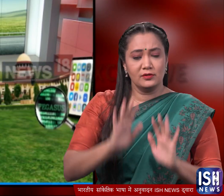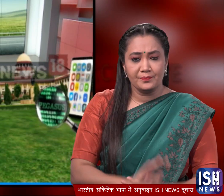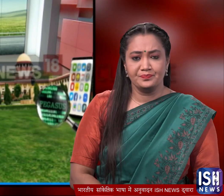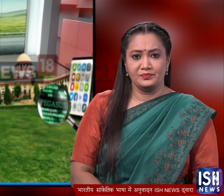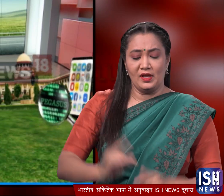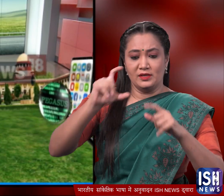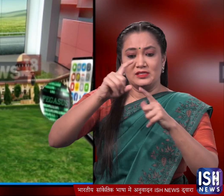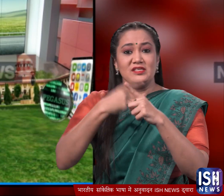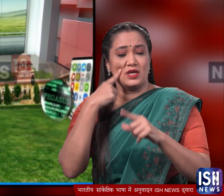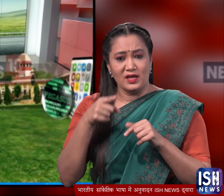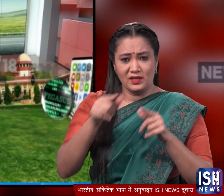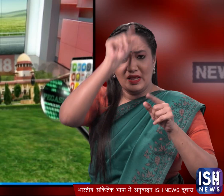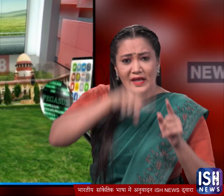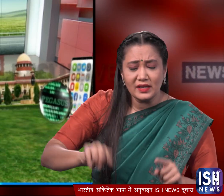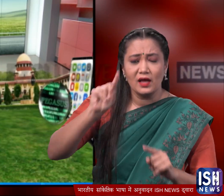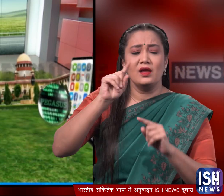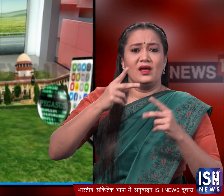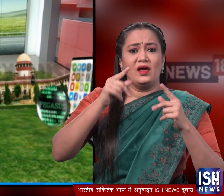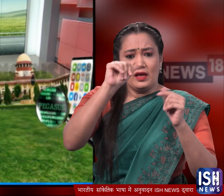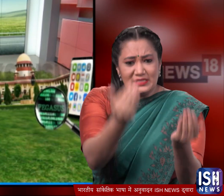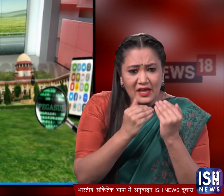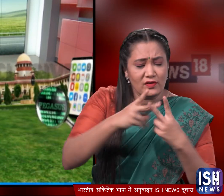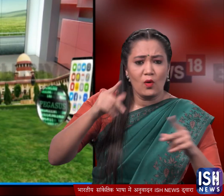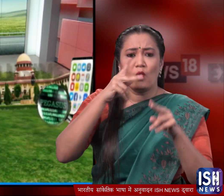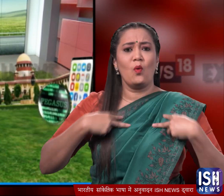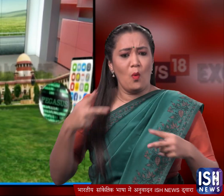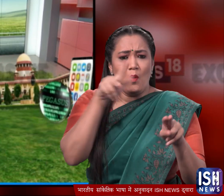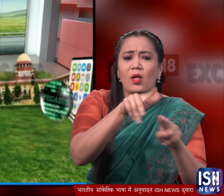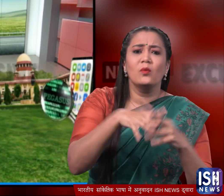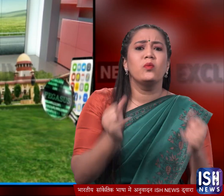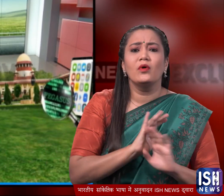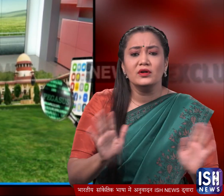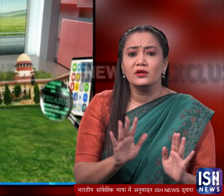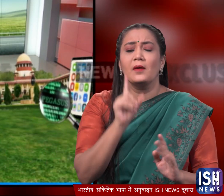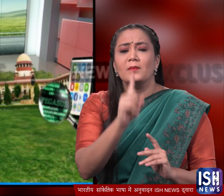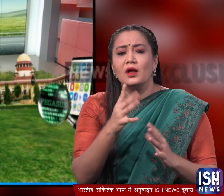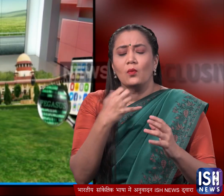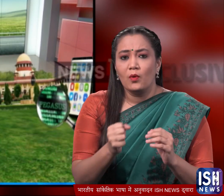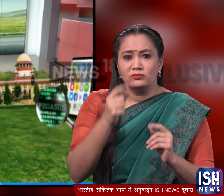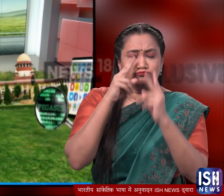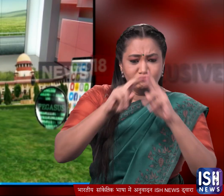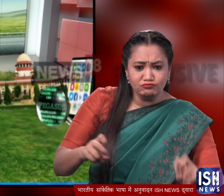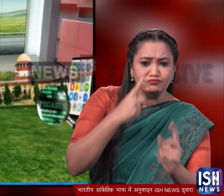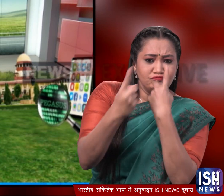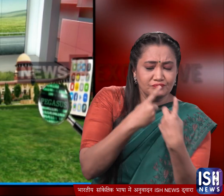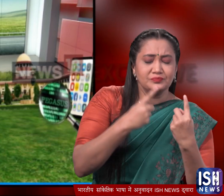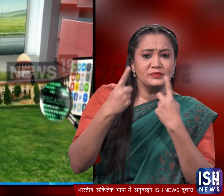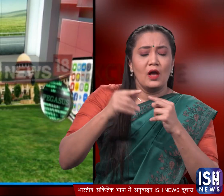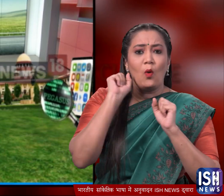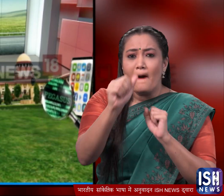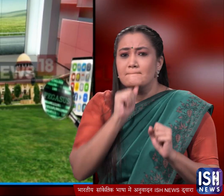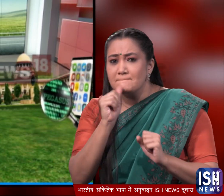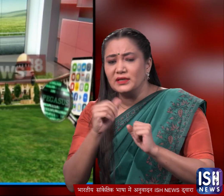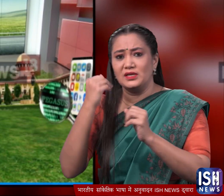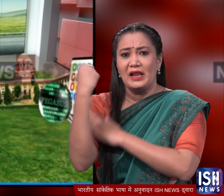चीफ जस्टिस ने कहा कि कोर्ट देश की सुरक्षा में दखल देना नहीं चाहती, लेकिन यह जानना चाहती है कि क्या सर्वेलेंस के दौरान किसी के